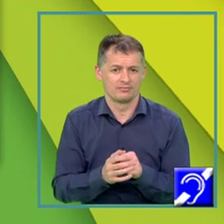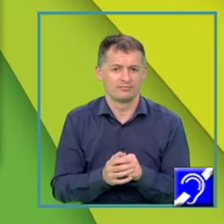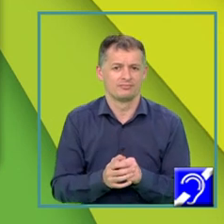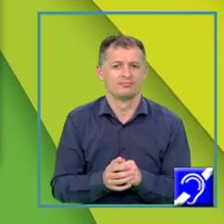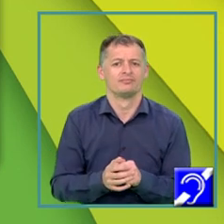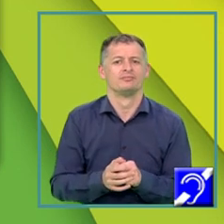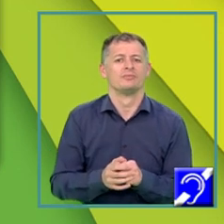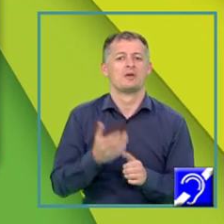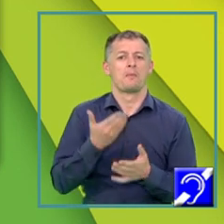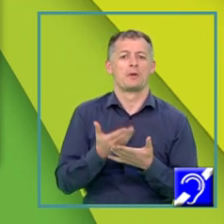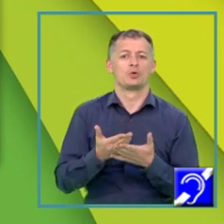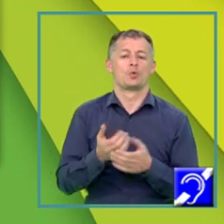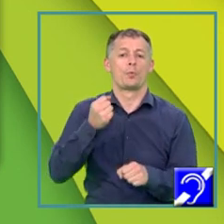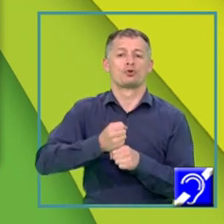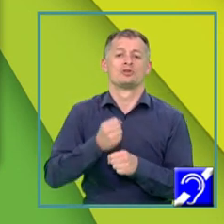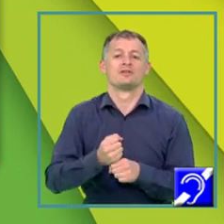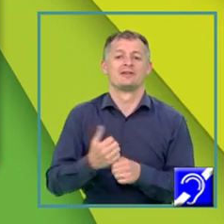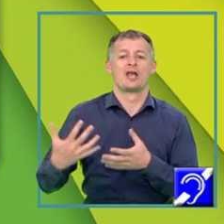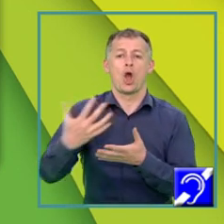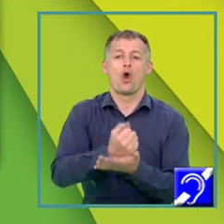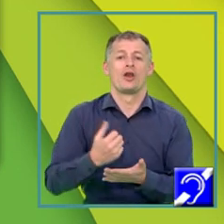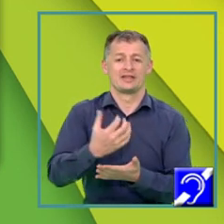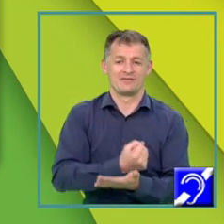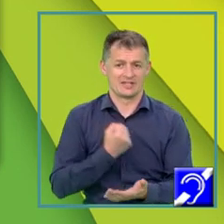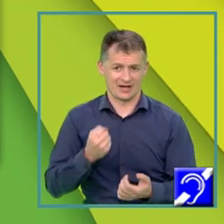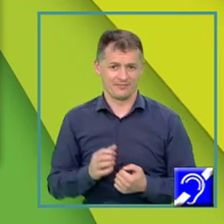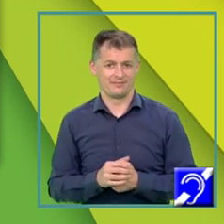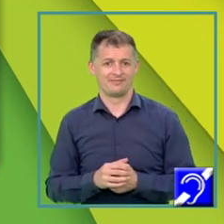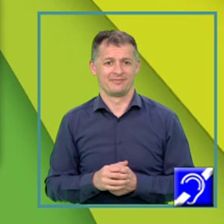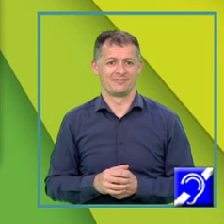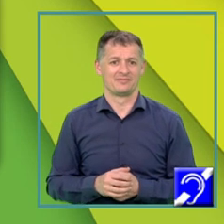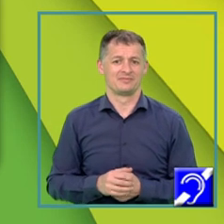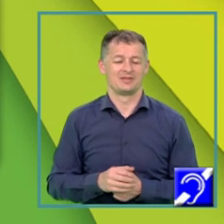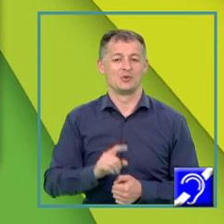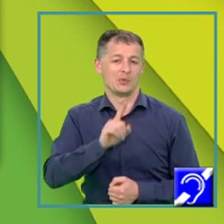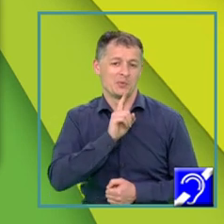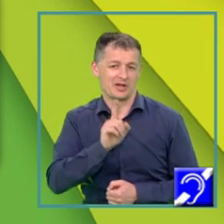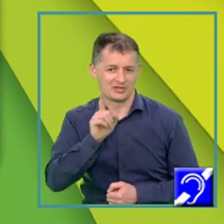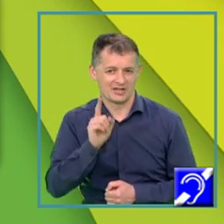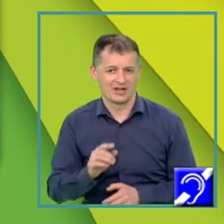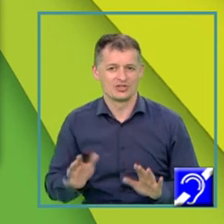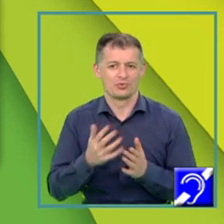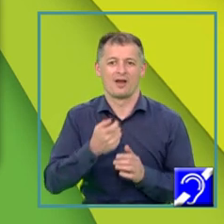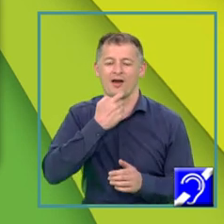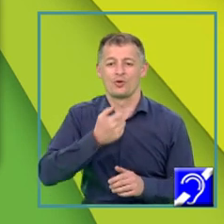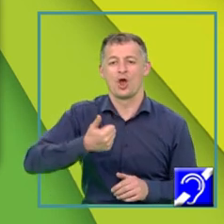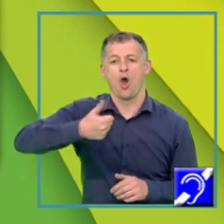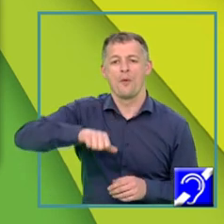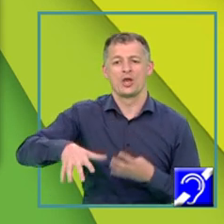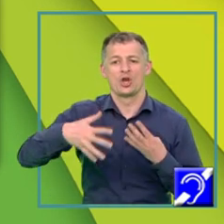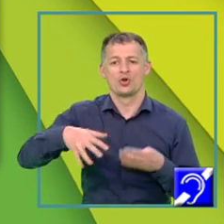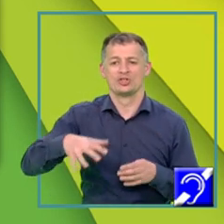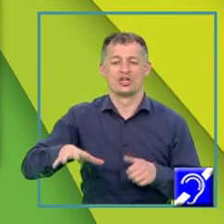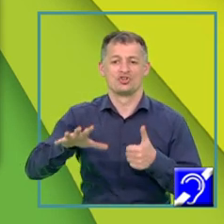de cooperativizare, de colectivizare, poate îl cunoașteți mai bine sub această titulatură, din anul 1962,